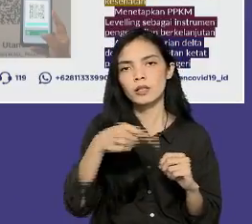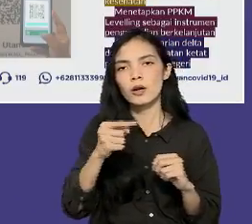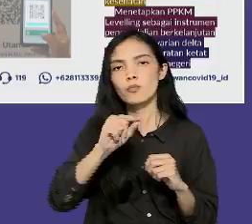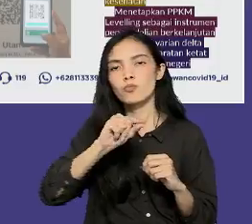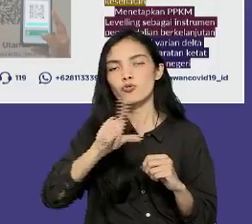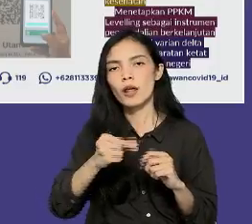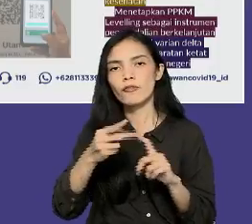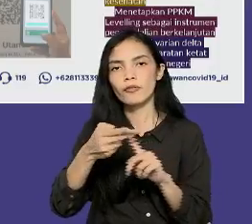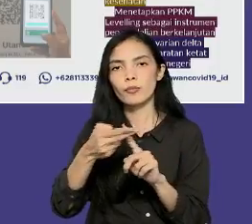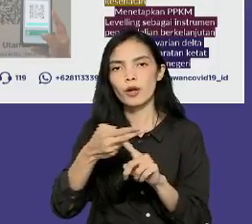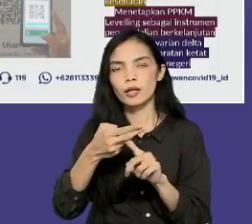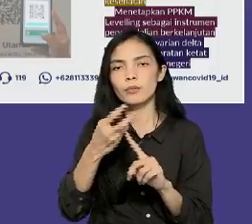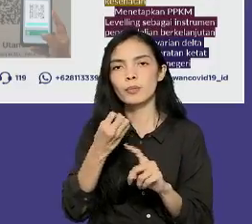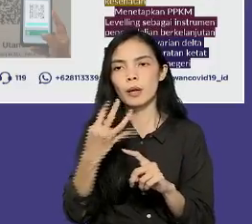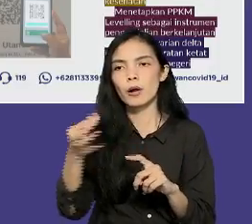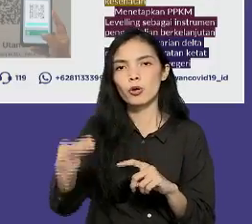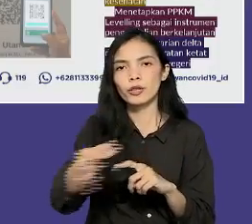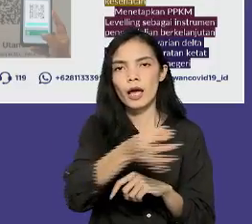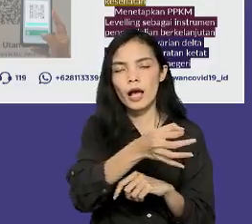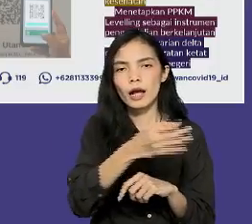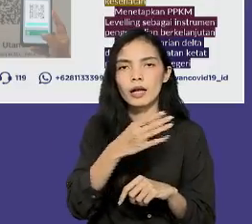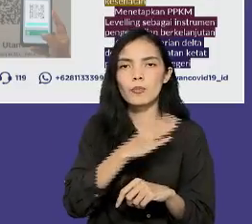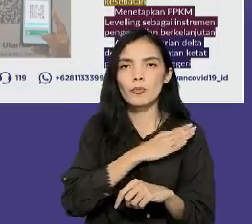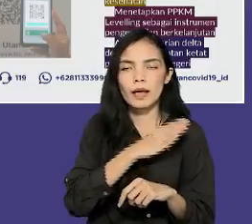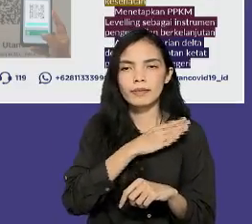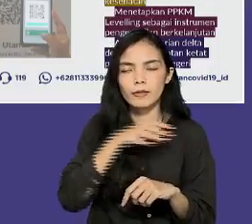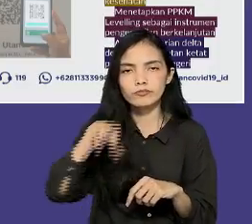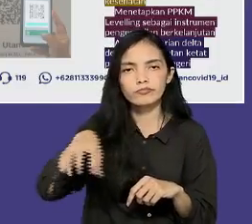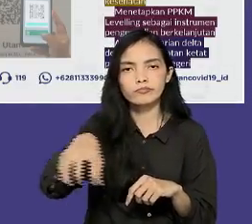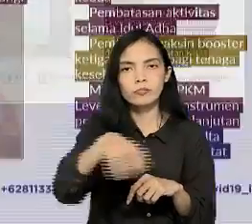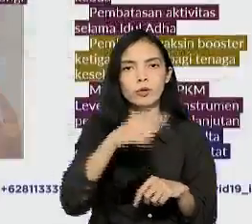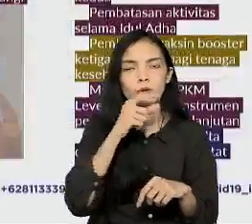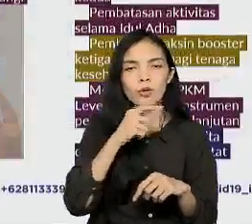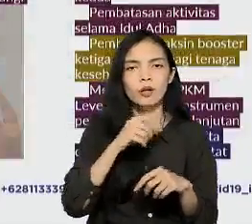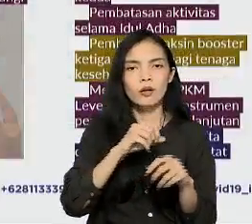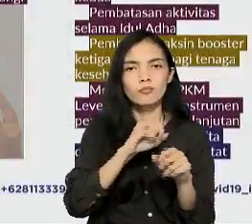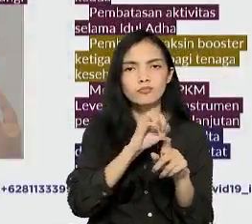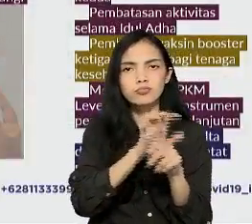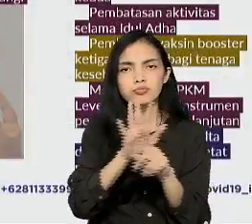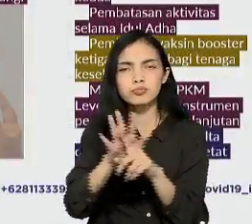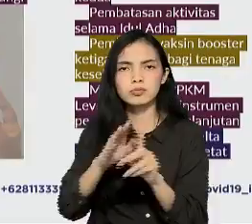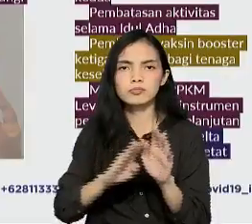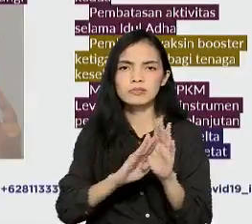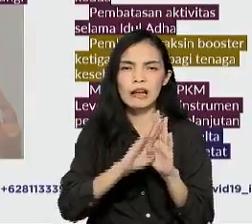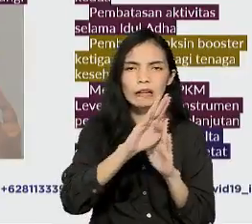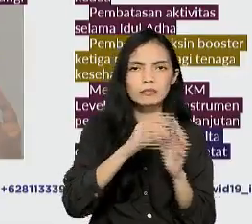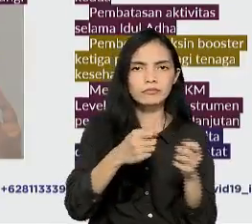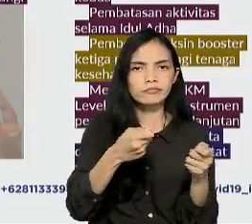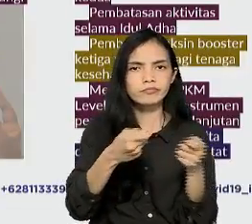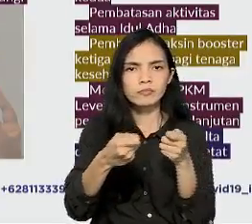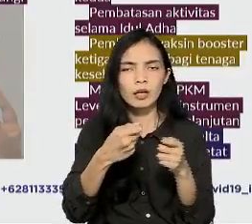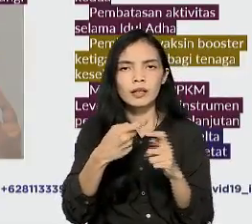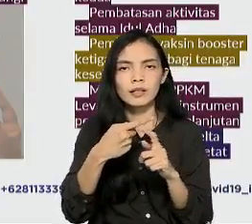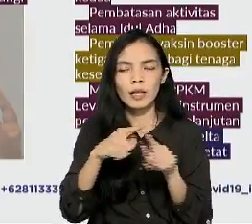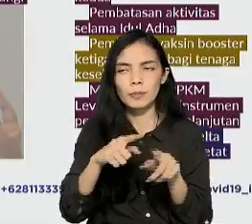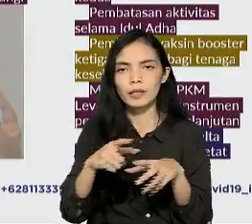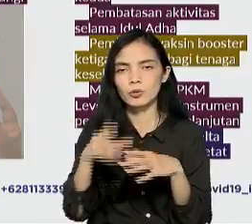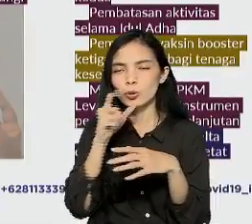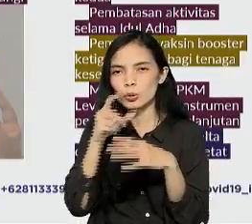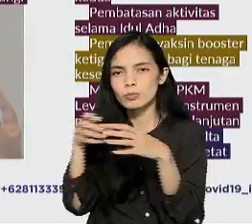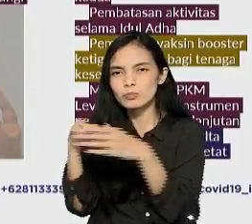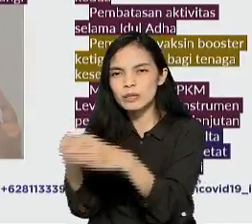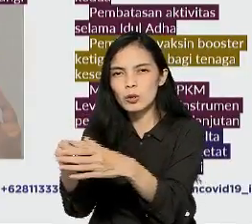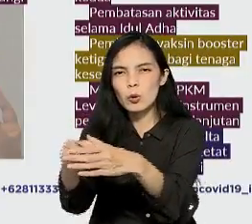kota tertentu yang mengalami kenaikan kasus, lalu disesuaikan dengan perspektif mikro sebagai penanganan di